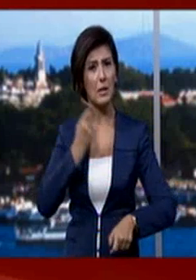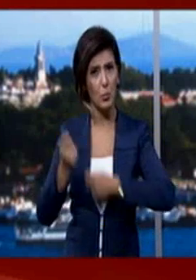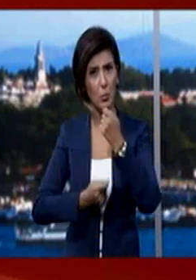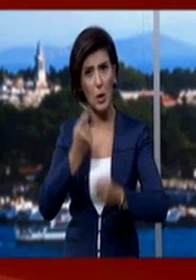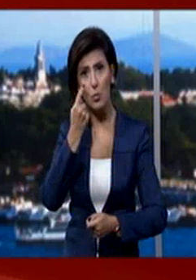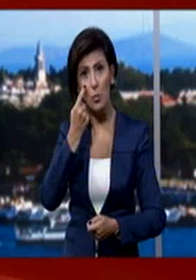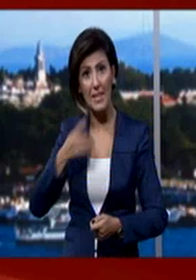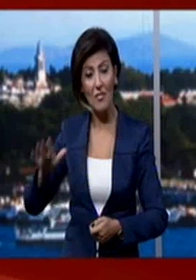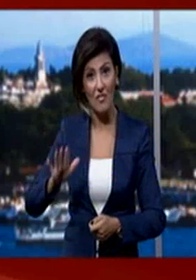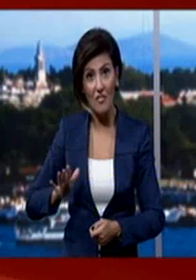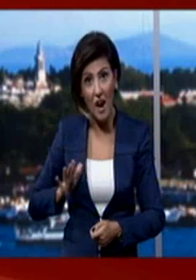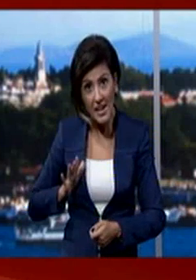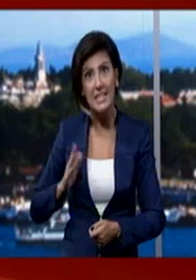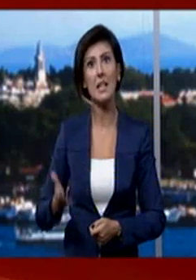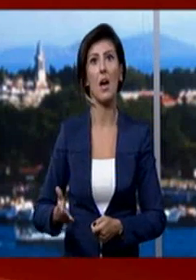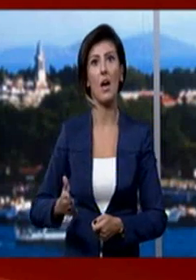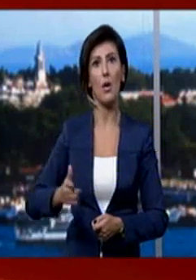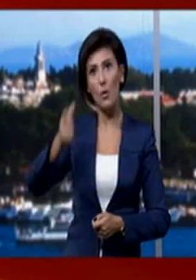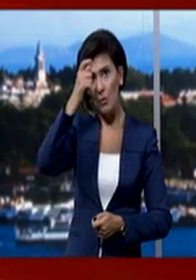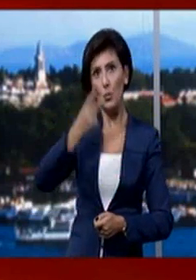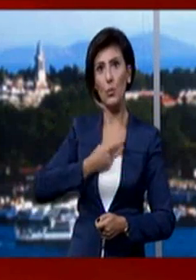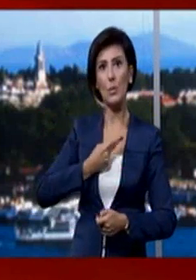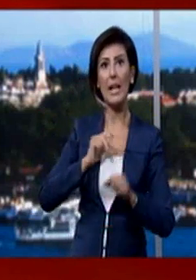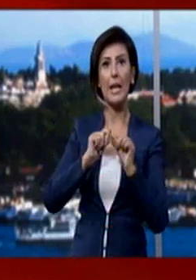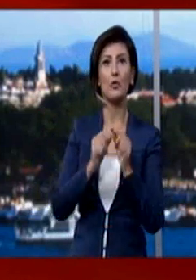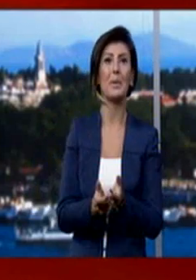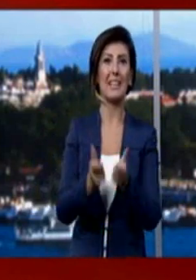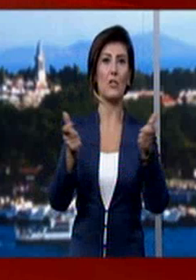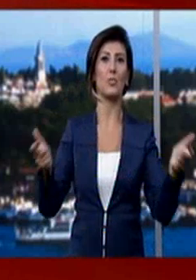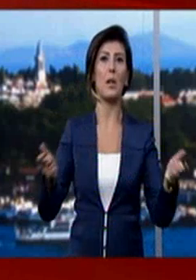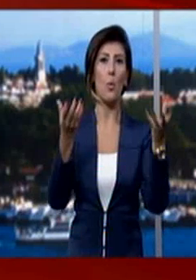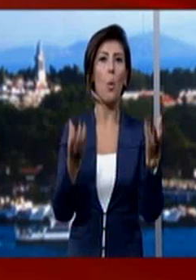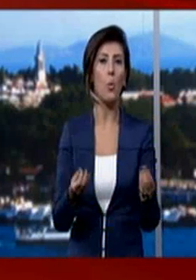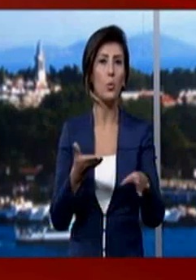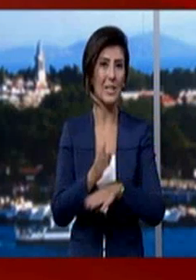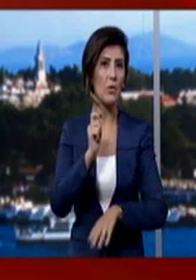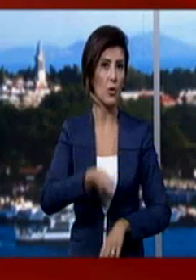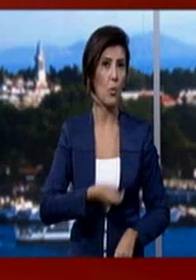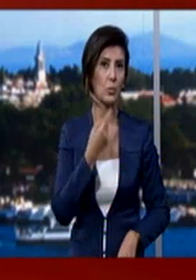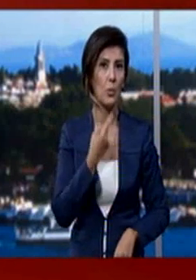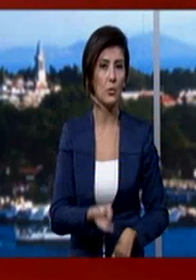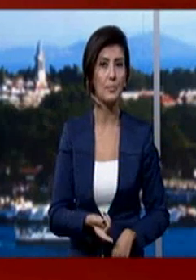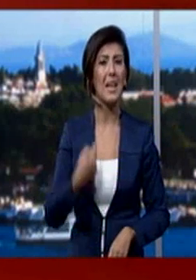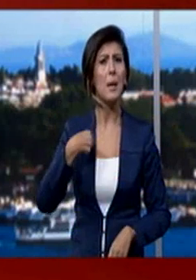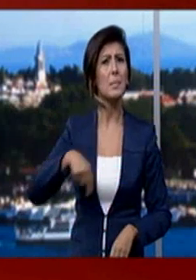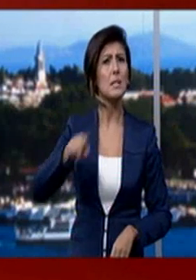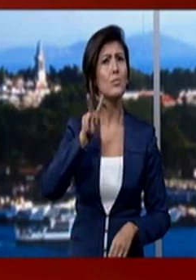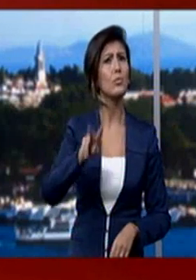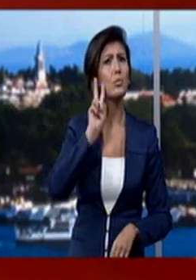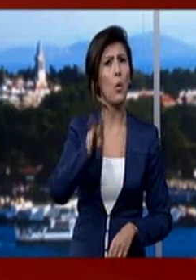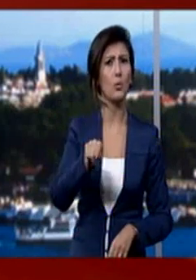uygulayan hükümetler varsa ülkede ekonomik gelişmeler gerçekleşiyor. Dolayısıyla biz bunu